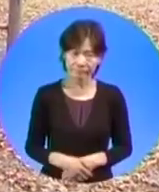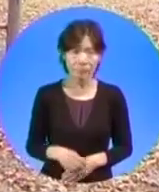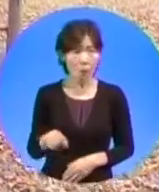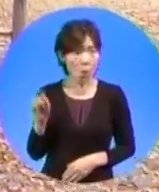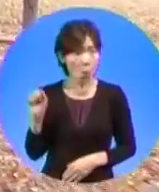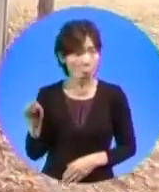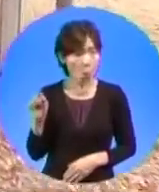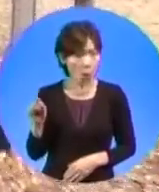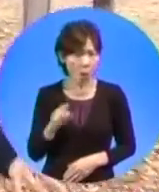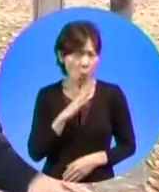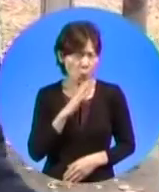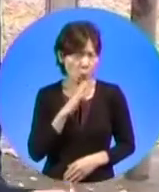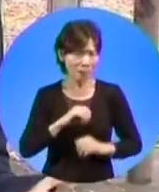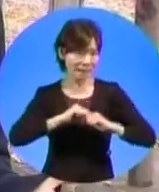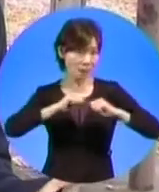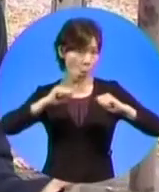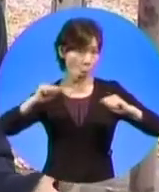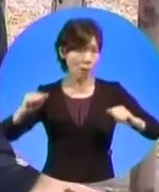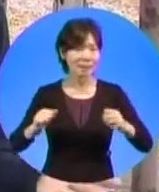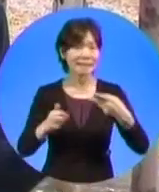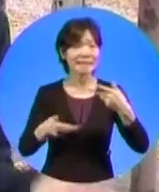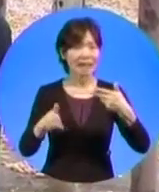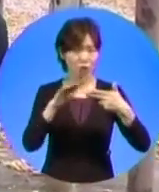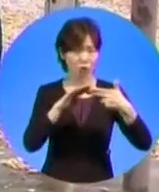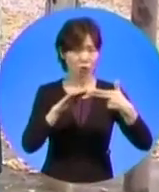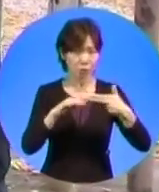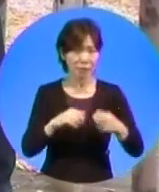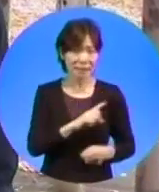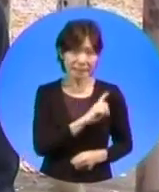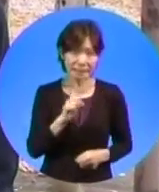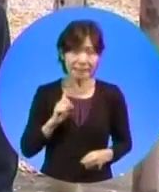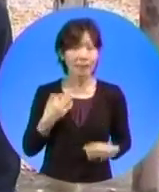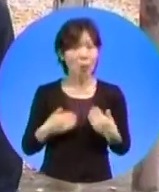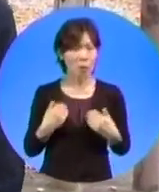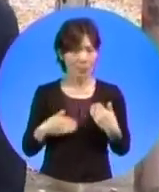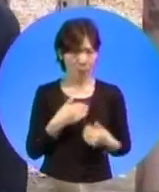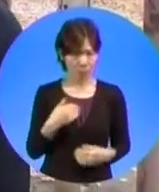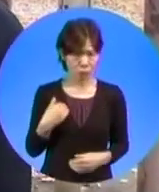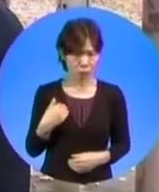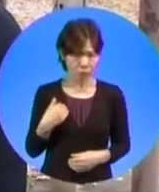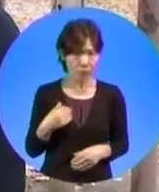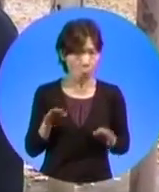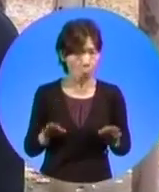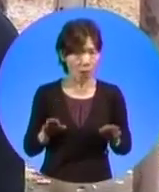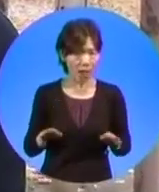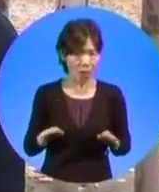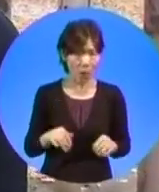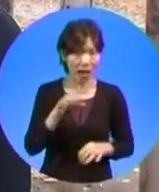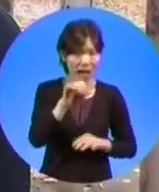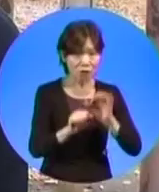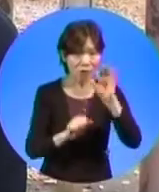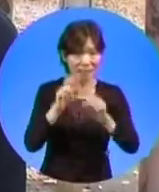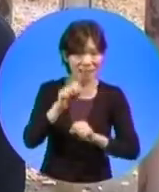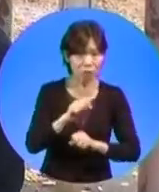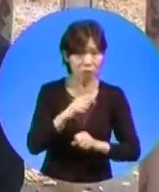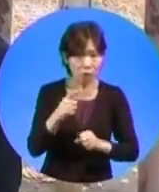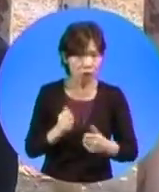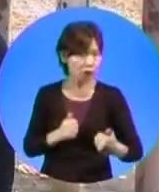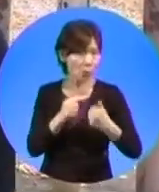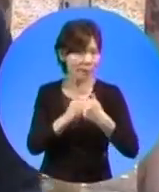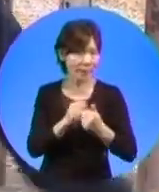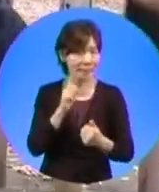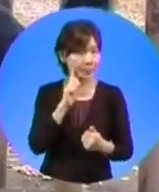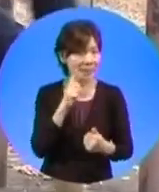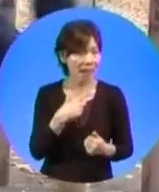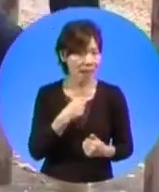この能勢の里、本当に広い施設で1日たっぷり楽しめるんですが、私はこのアドベンチャーアスレチックに挑戦してみたいと思